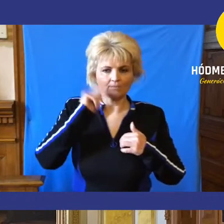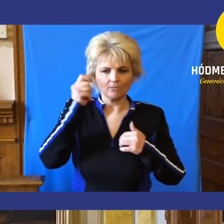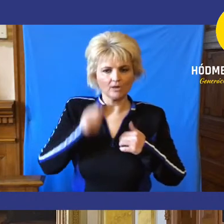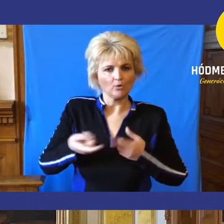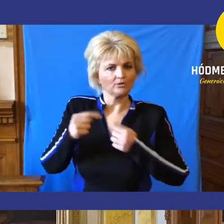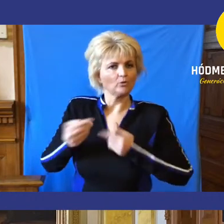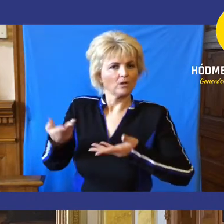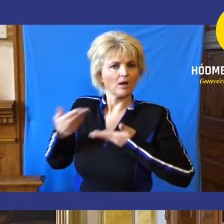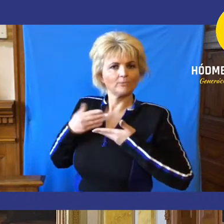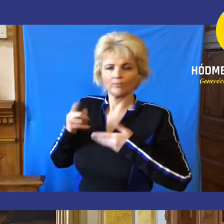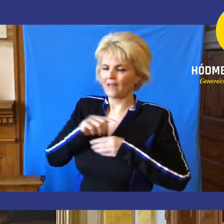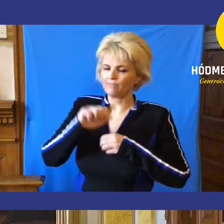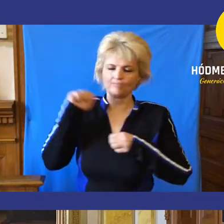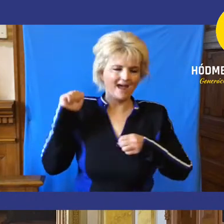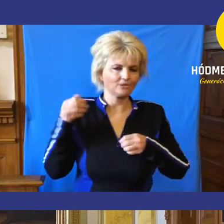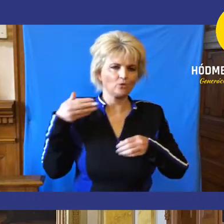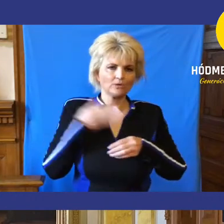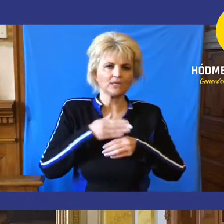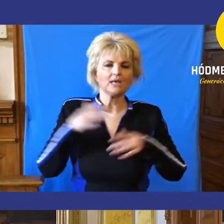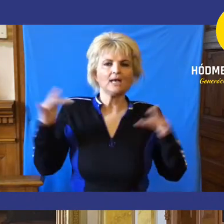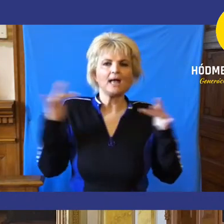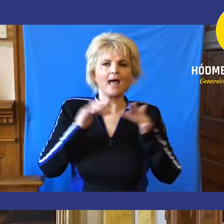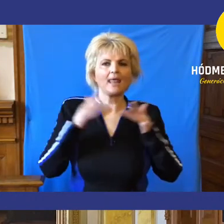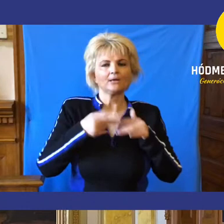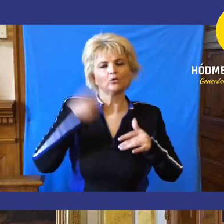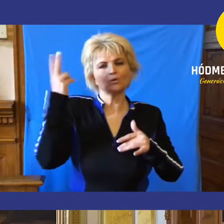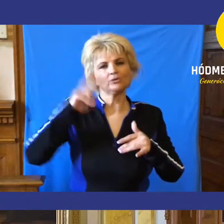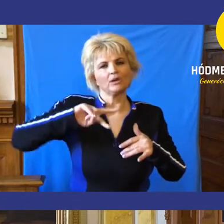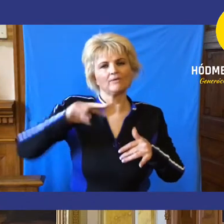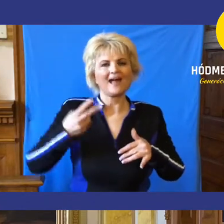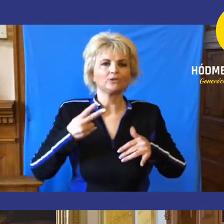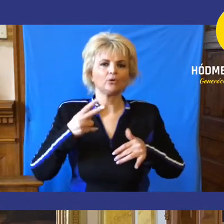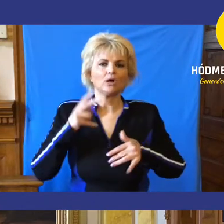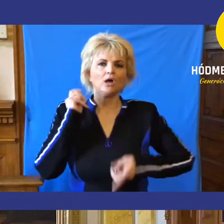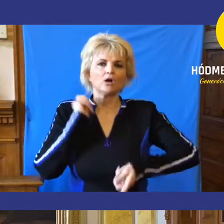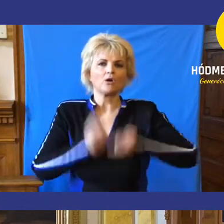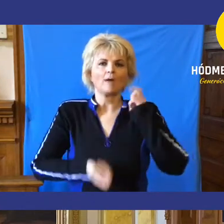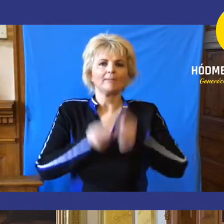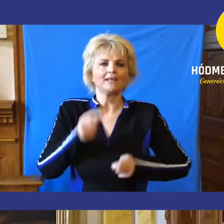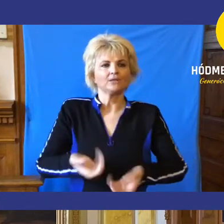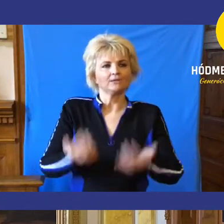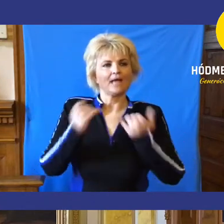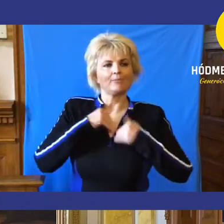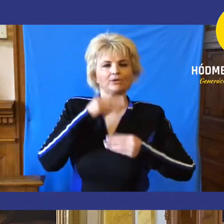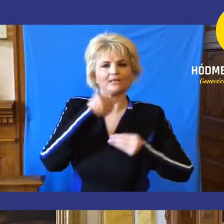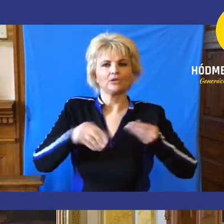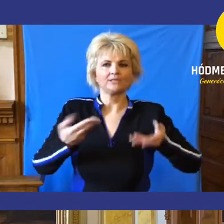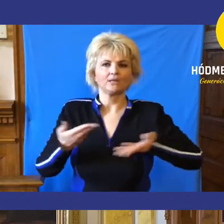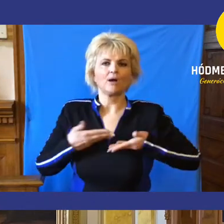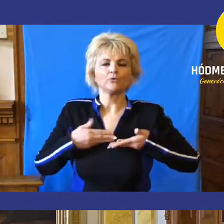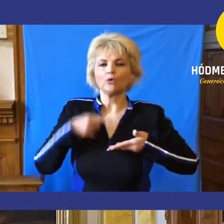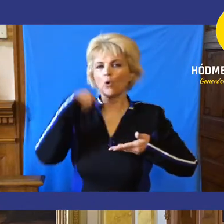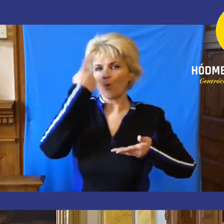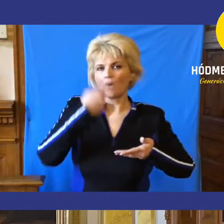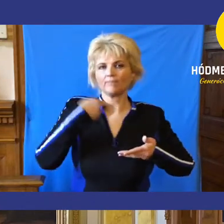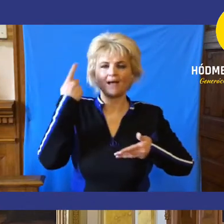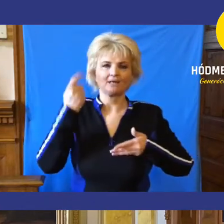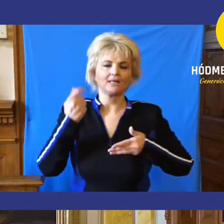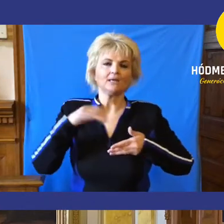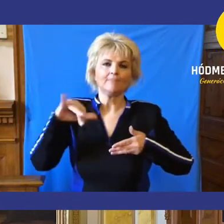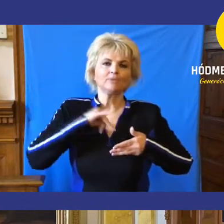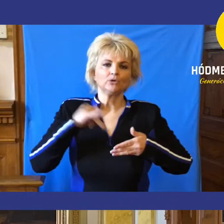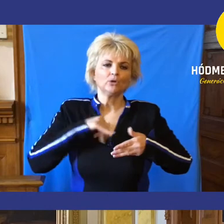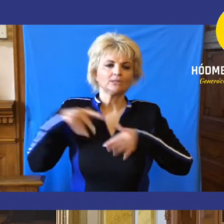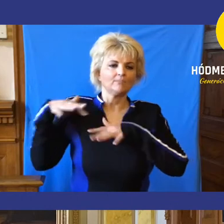érkezett egy nem párthoz, az ellenzéki kultúraváltó kampányban, ezt a támogatást mi azért kaptuk, hogy az orbáni bűnöző